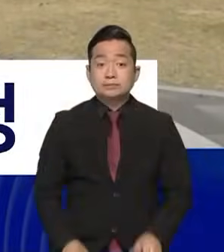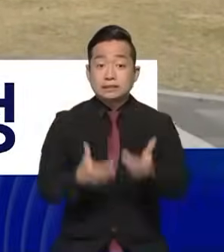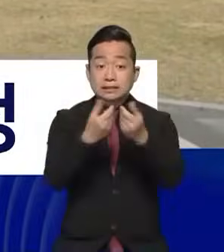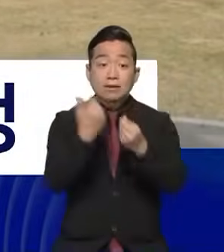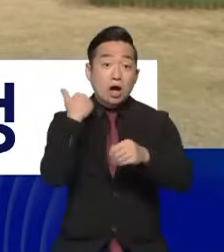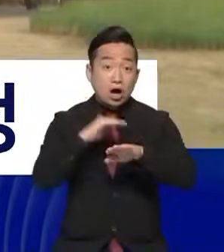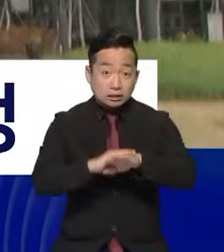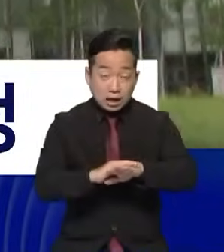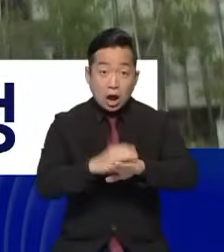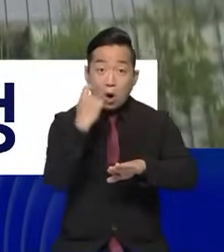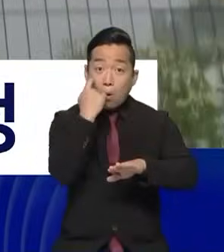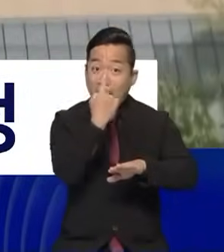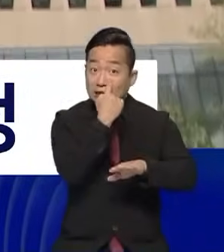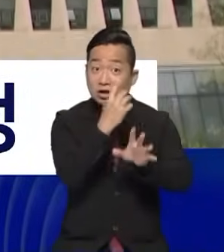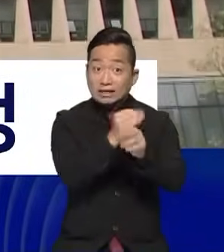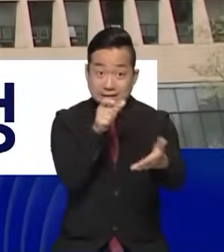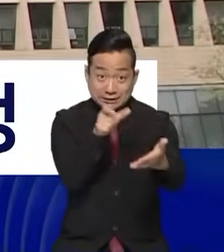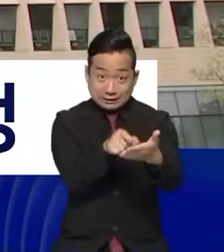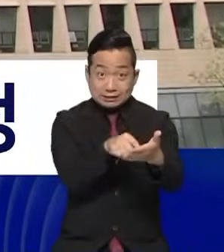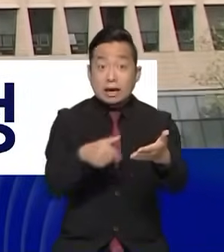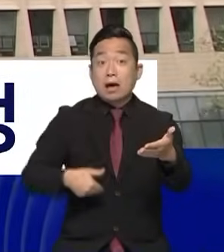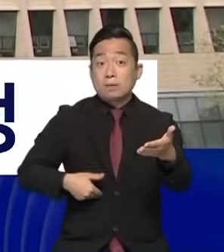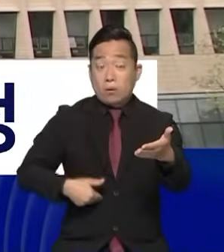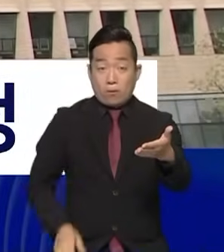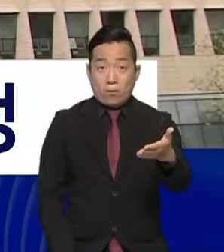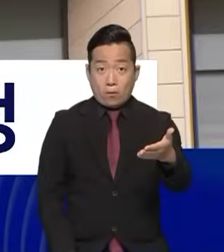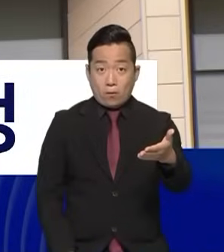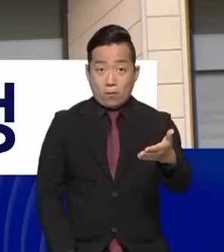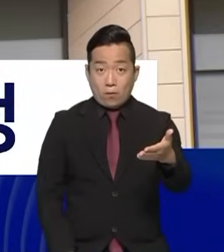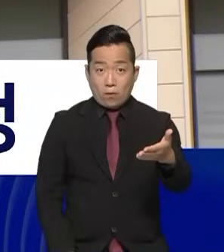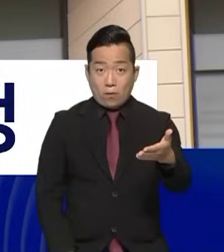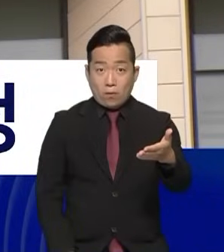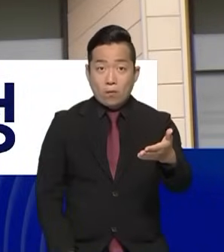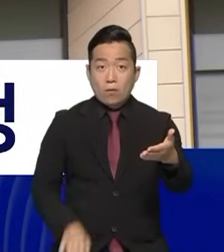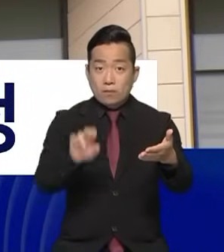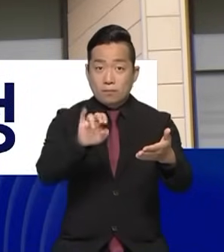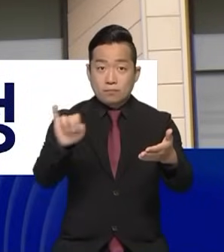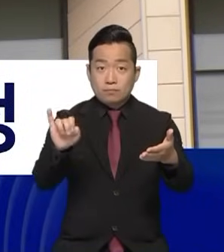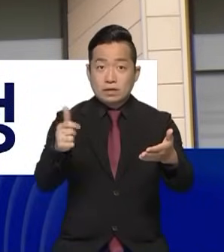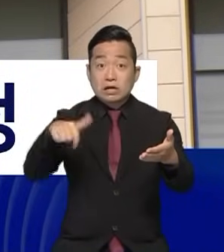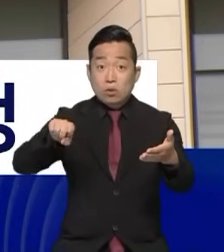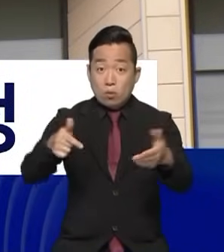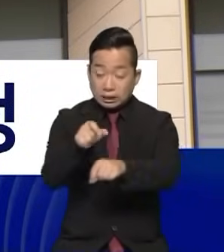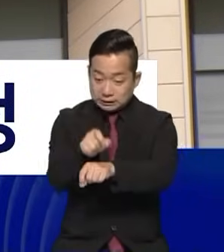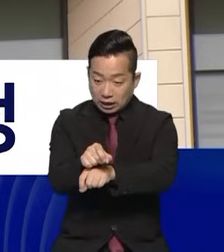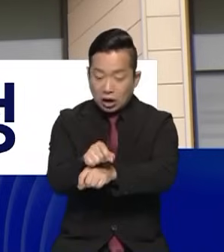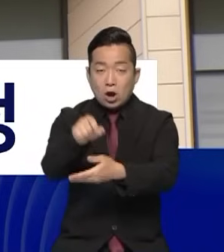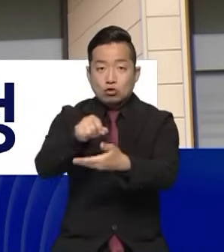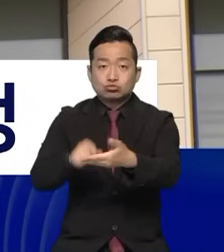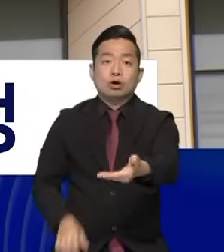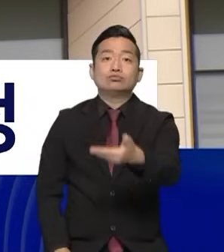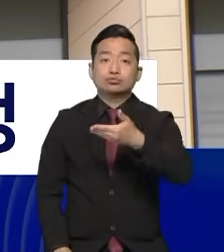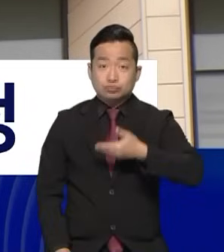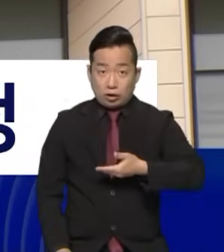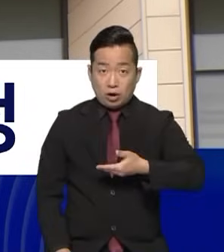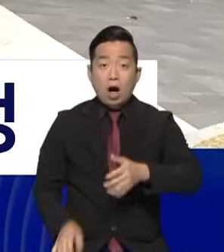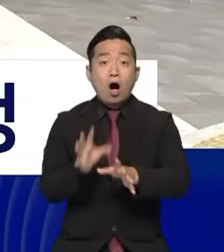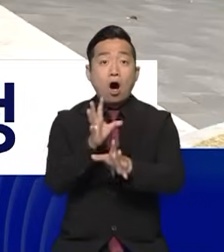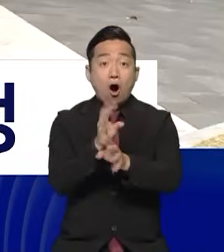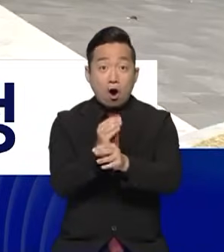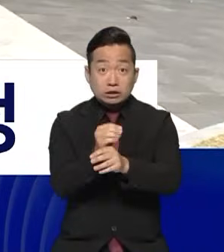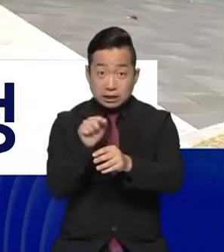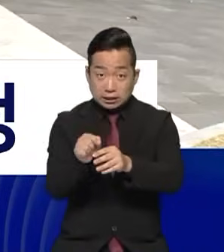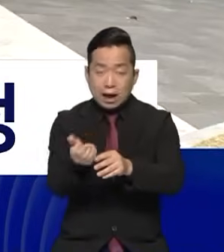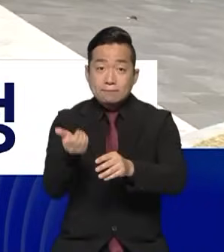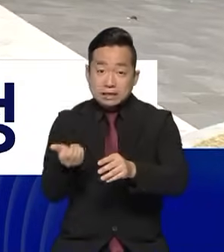거 세입자들에게 굉장히 중요하지 않겠습니까? 이런 거 같은 경우는 일단 민원실에서 수기로 접수를 받고 그 날짜를 나중에 소급해서 적용하겠다